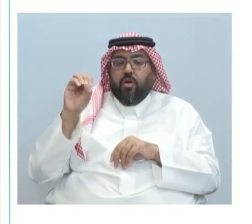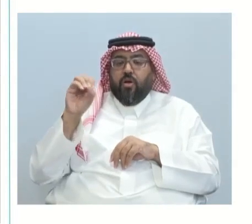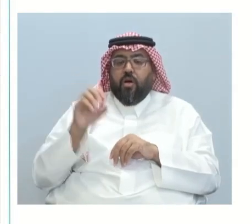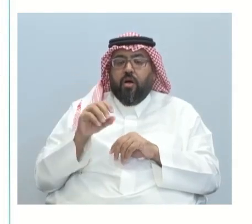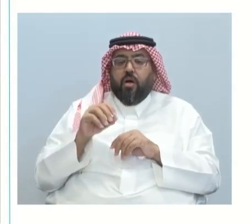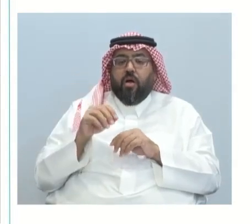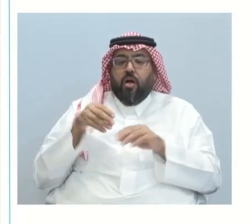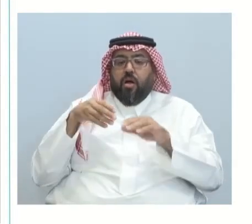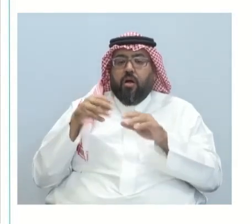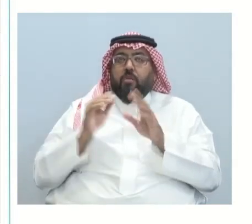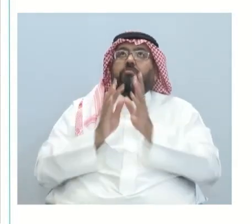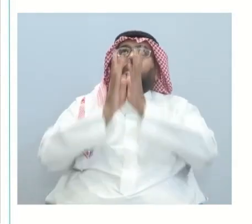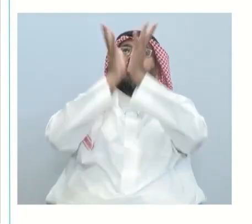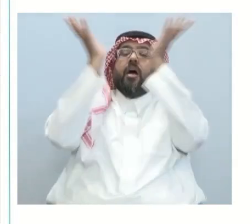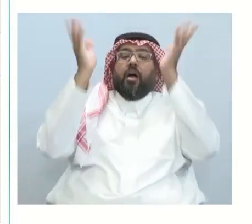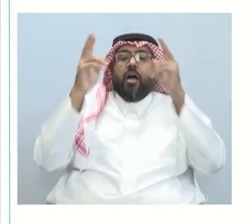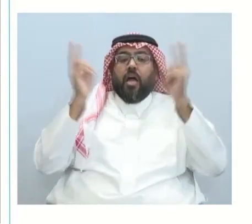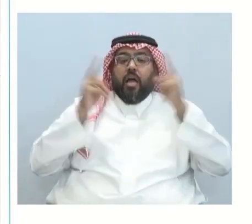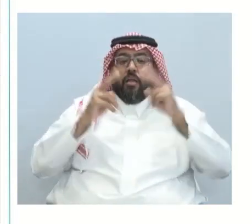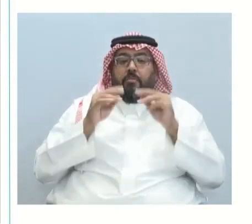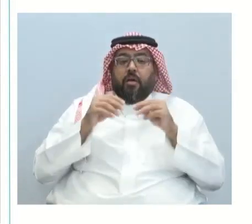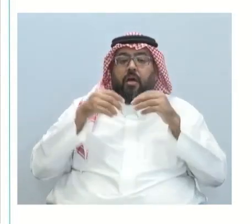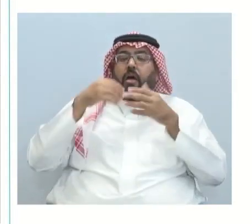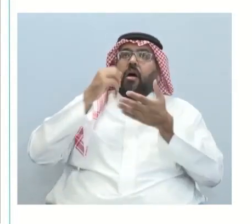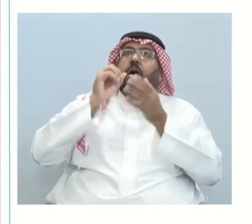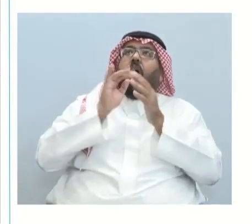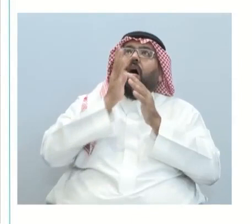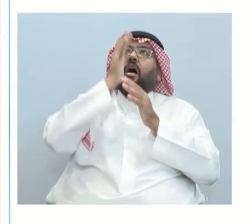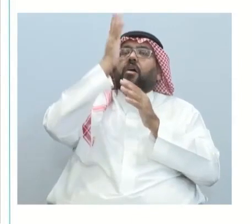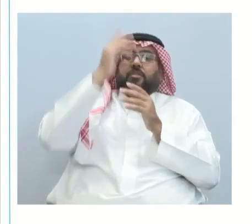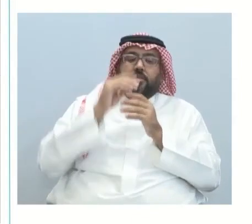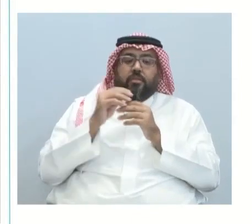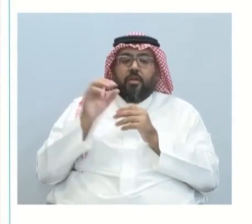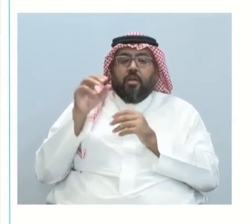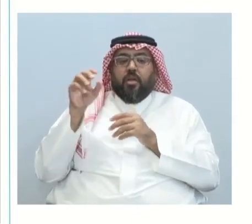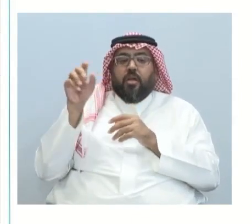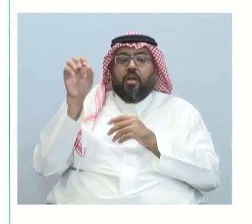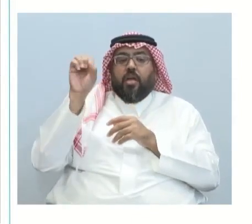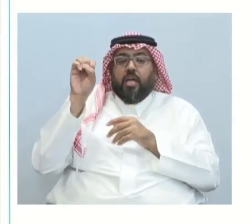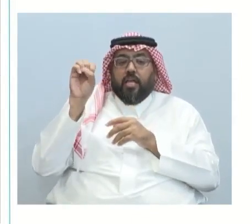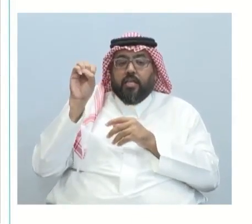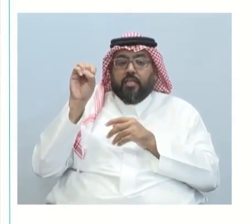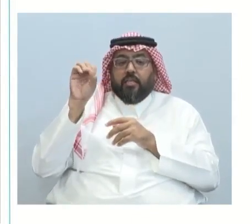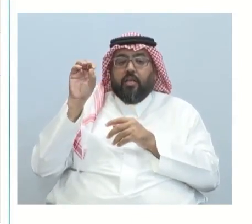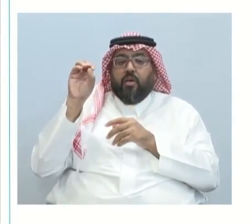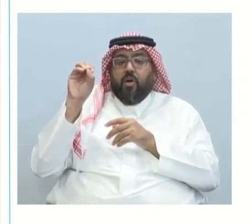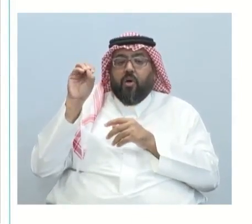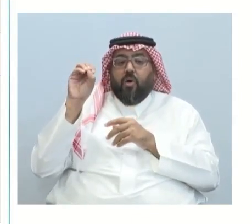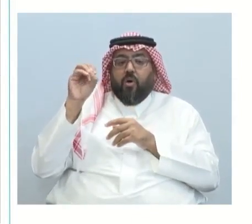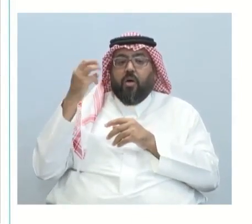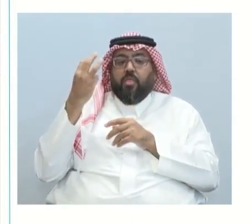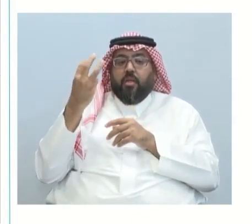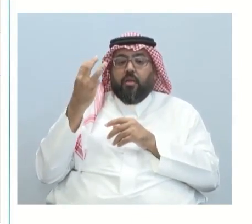الكهرباء للتخلص من غاز اس او 3 الذي يكون حمض